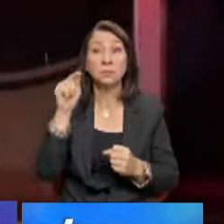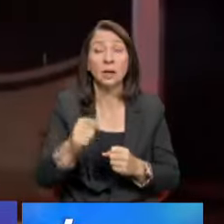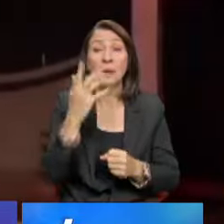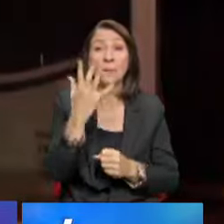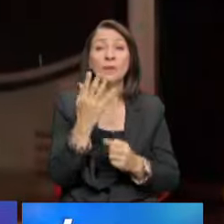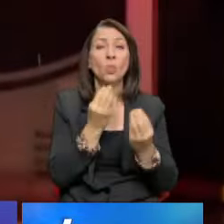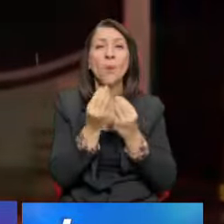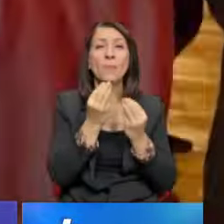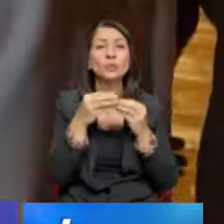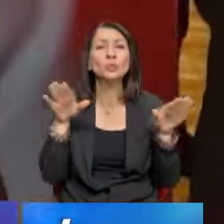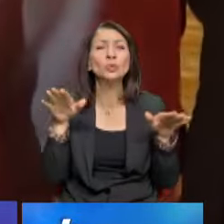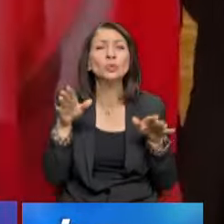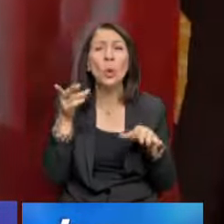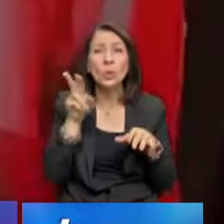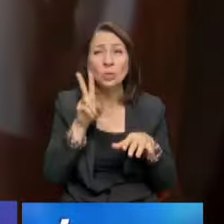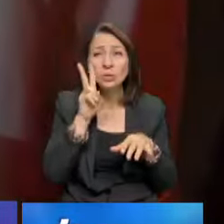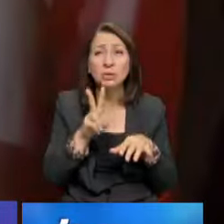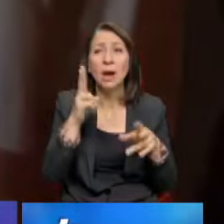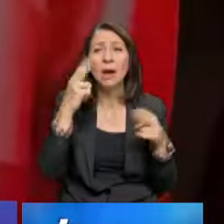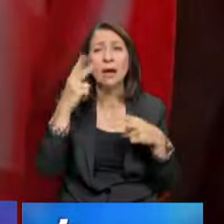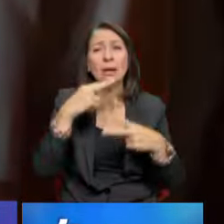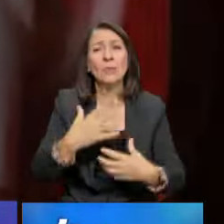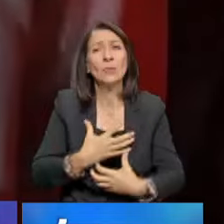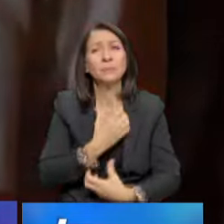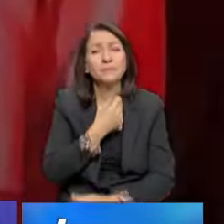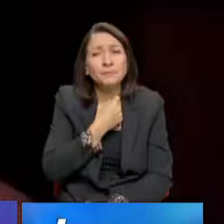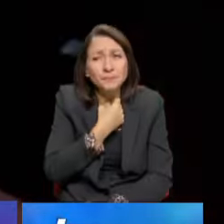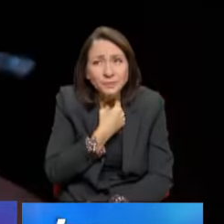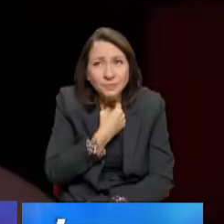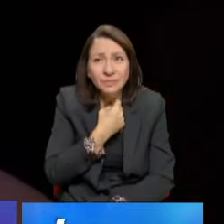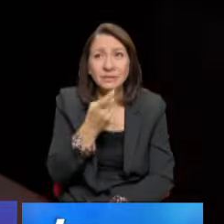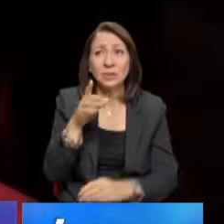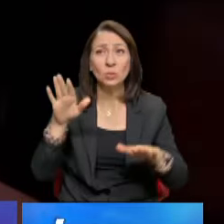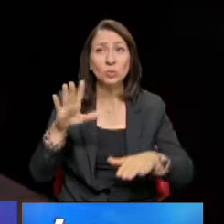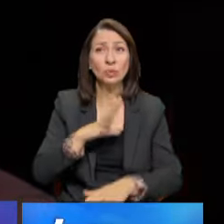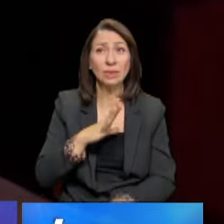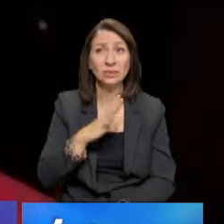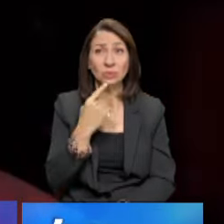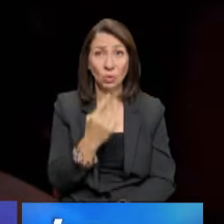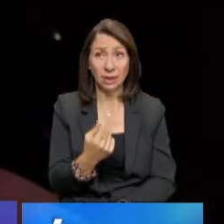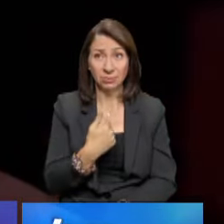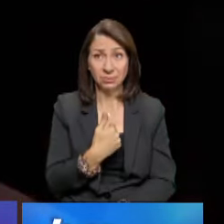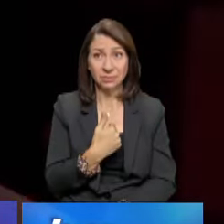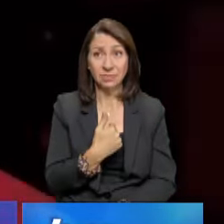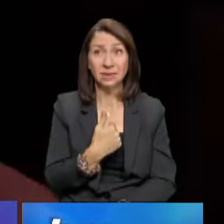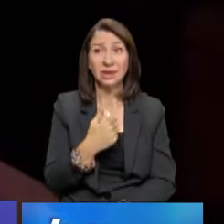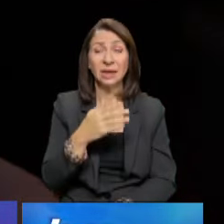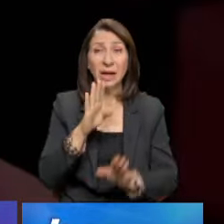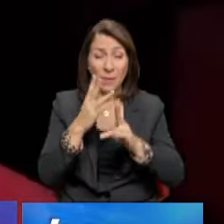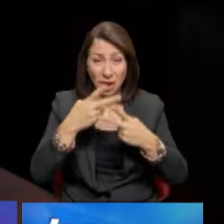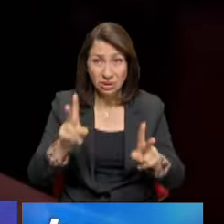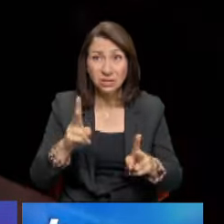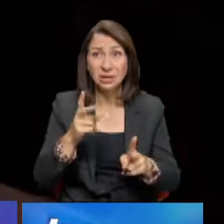Beş muhabbet kuşunun öldüğünü görünce gözyaşlarını tutamadı, boğazı düğümlendi. İçeride kuşlarımın olduğunu söyledim. Dedim yani açalım